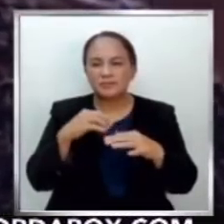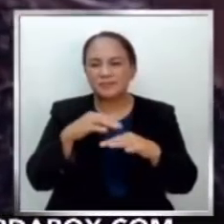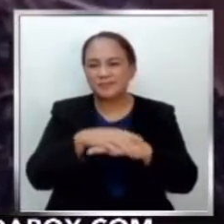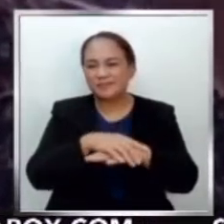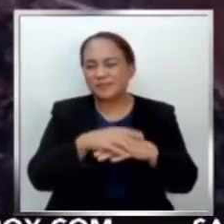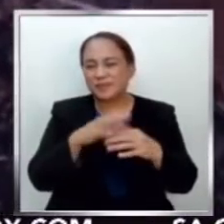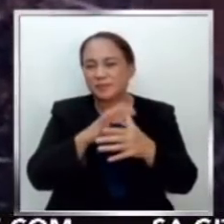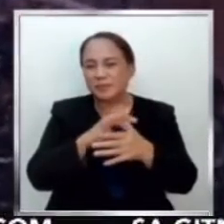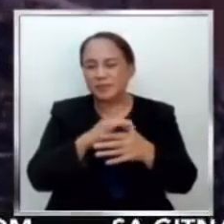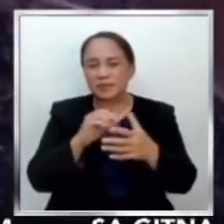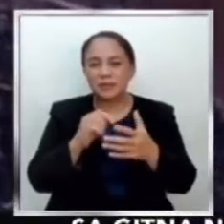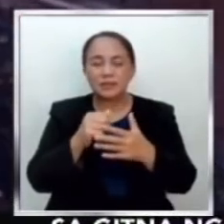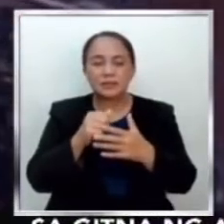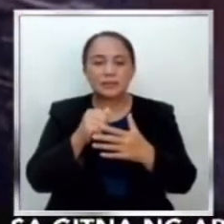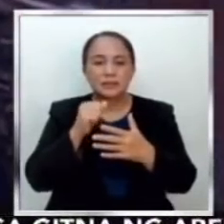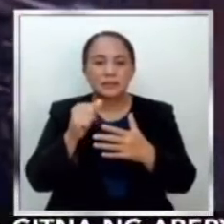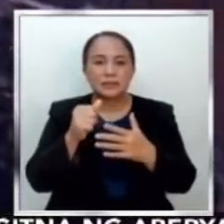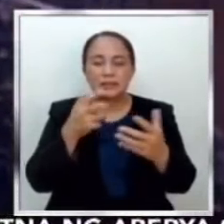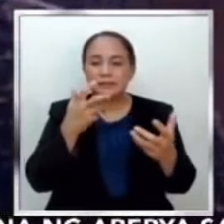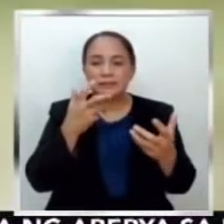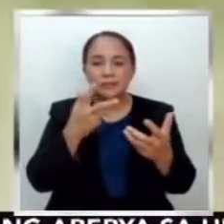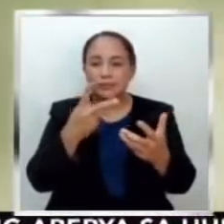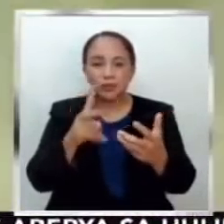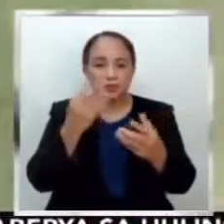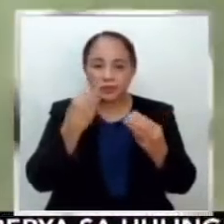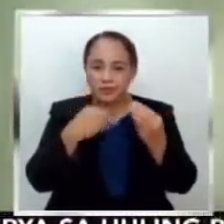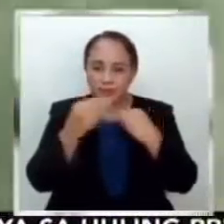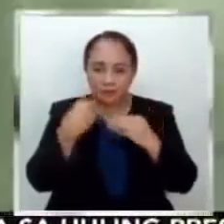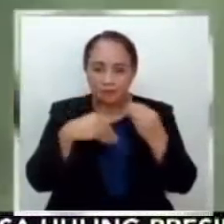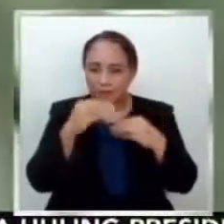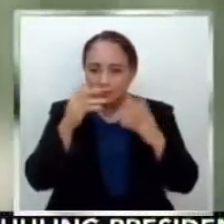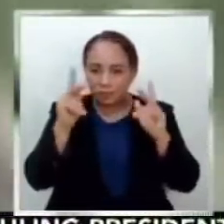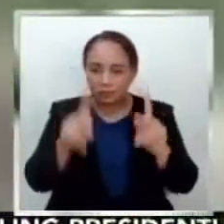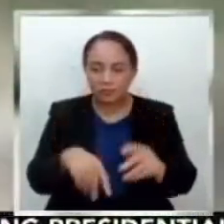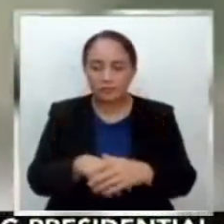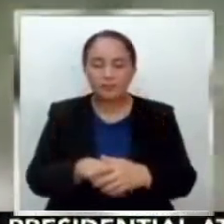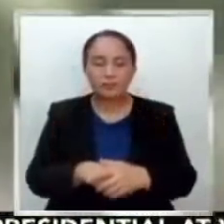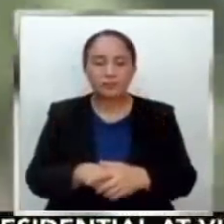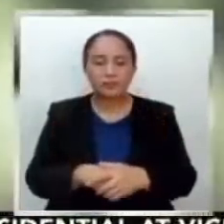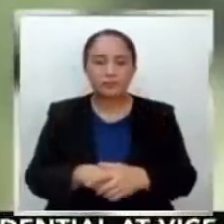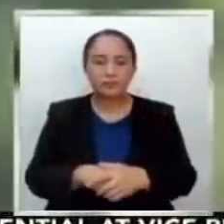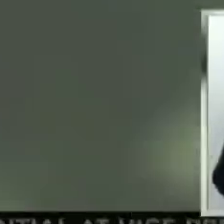Hindi ito fit for human consumption. June Veneracion, Nakatutok, 24 Horas.